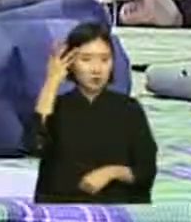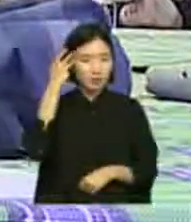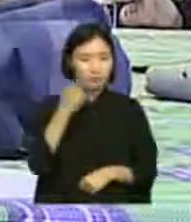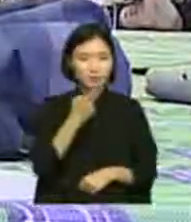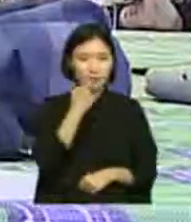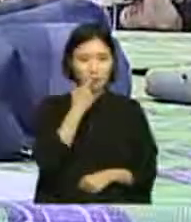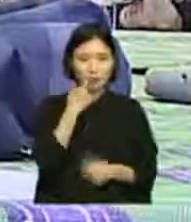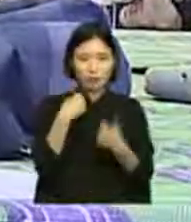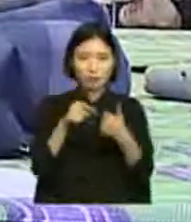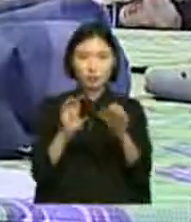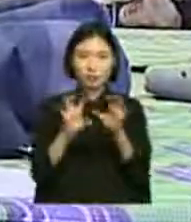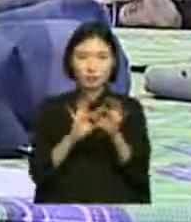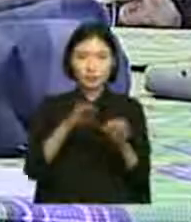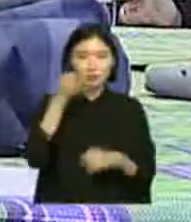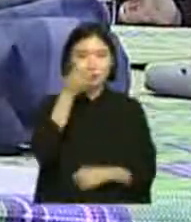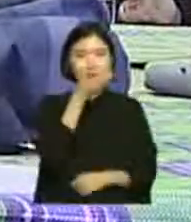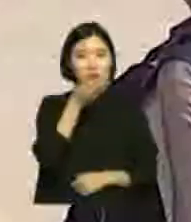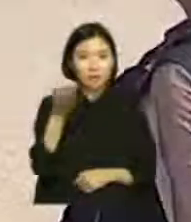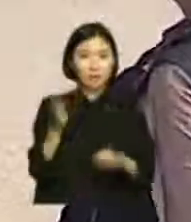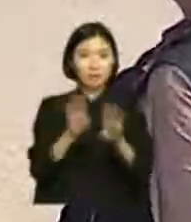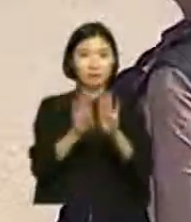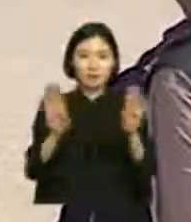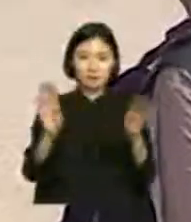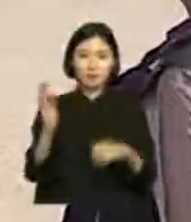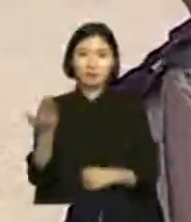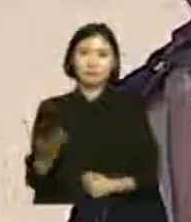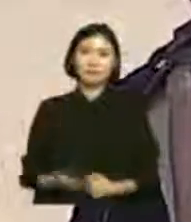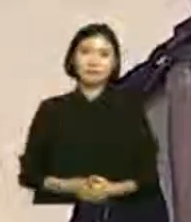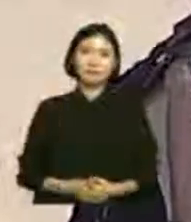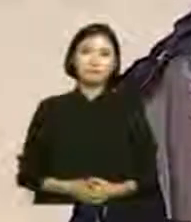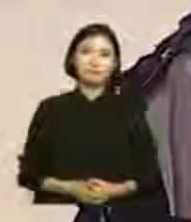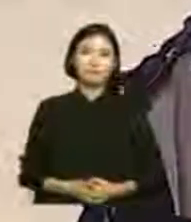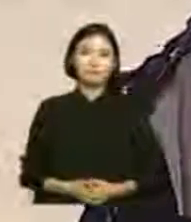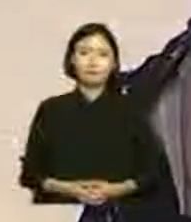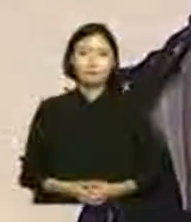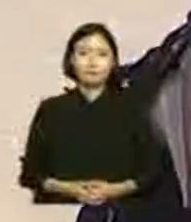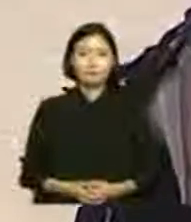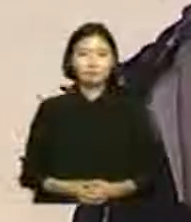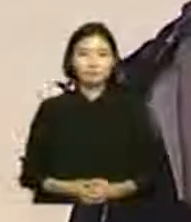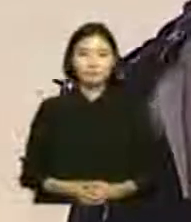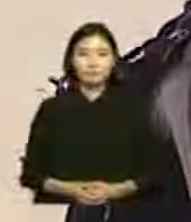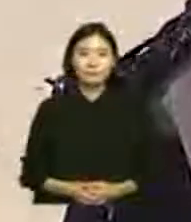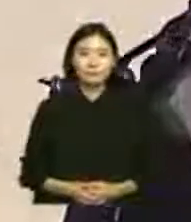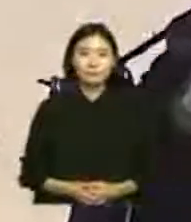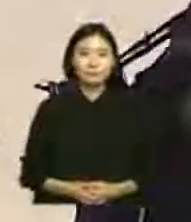거쳐 전시회를 열게 됩니다. 딜라이브 서울경기 케이블TV 조아연입니다.